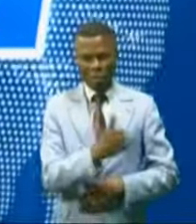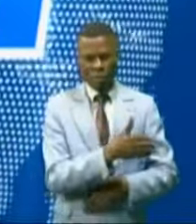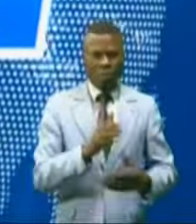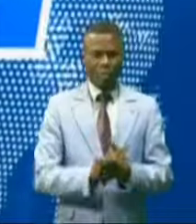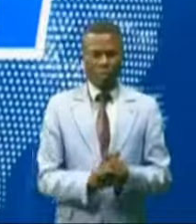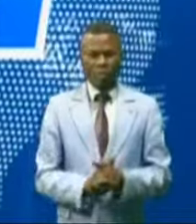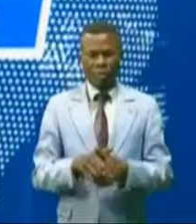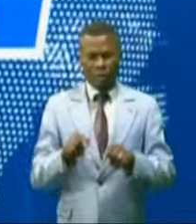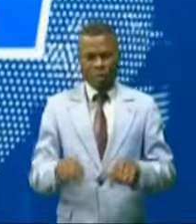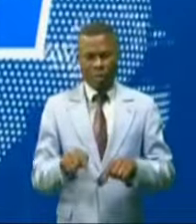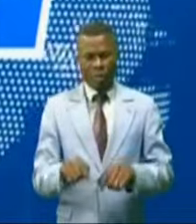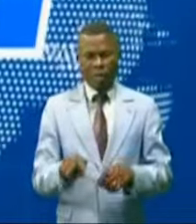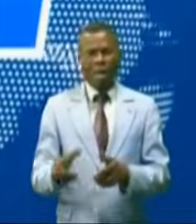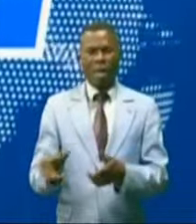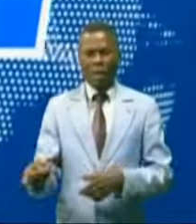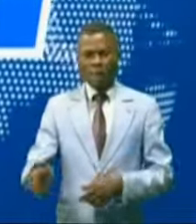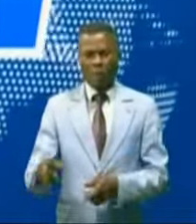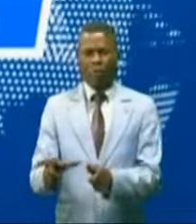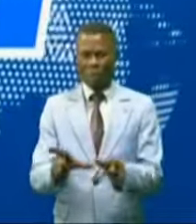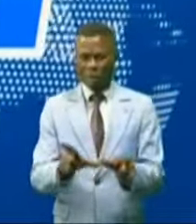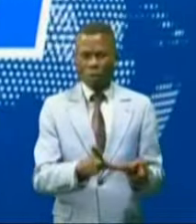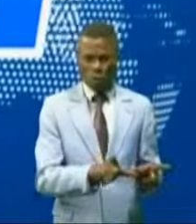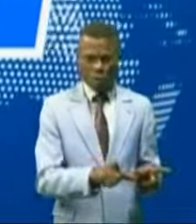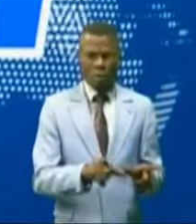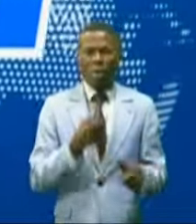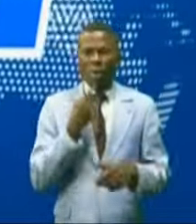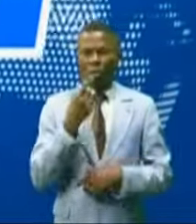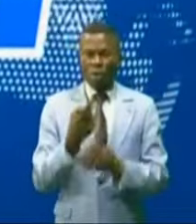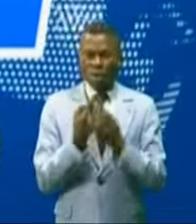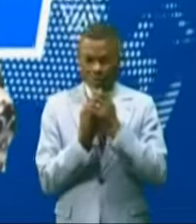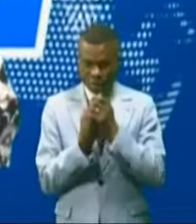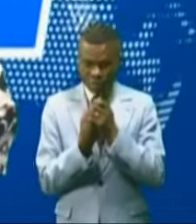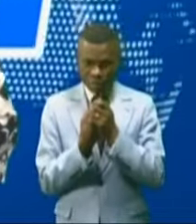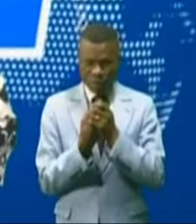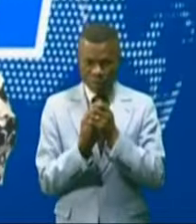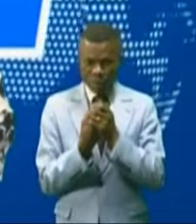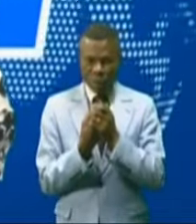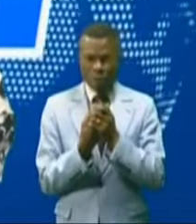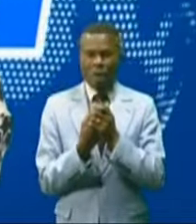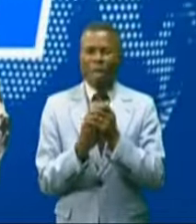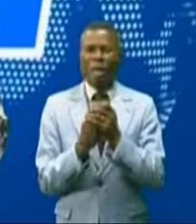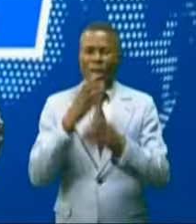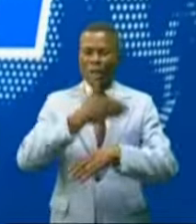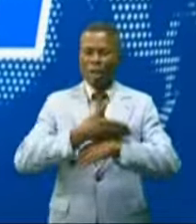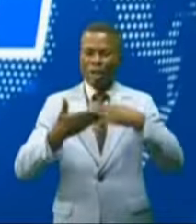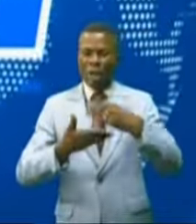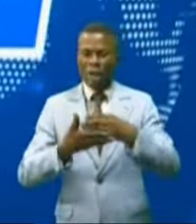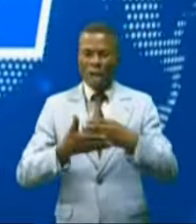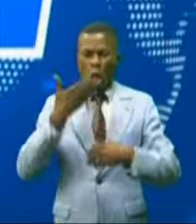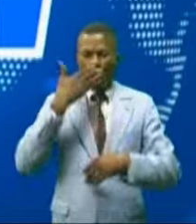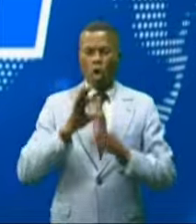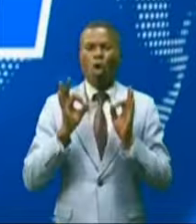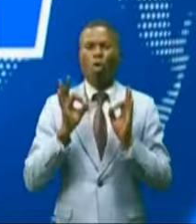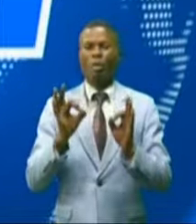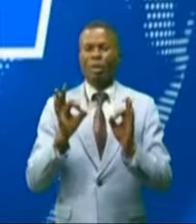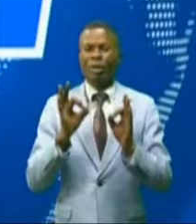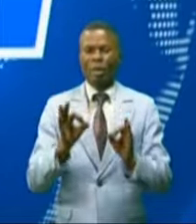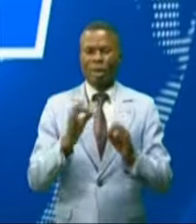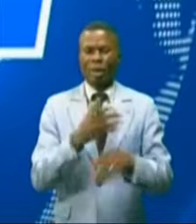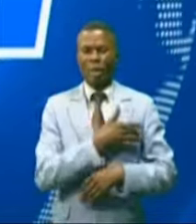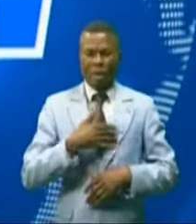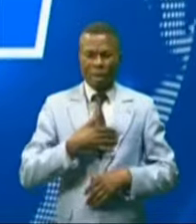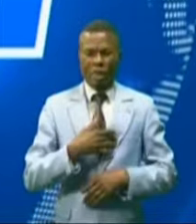Quittons le Tanganyika pour le Lualaba pour vous informer que bientôt sortira de terre un nouveau centre de santé moderne